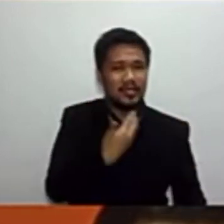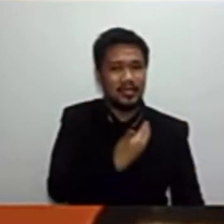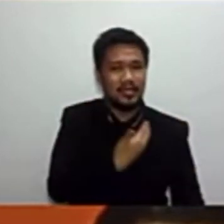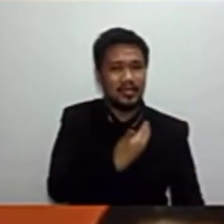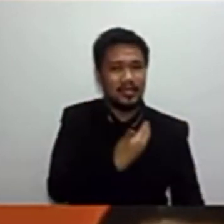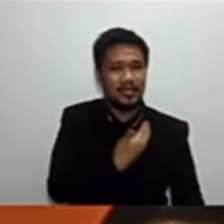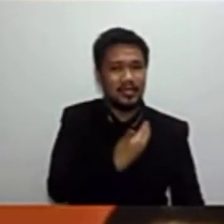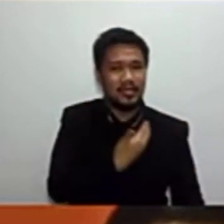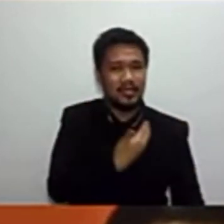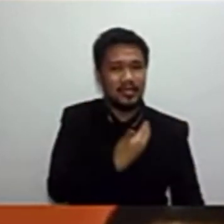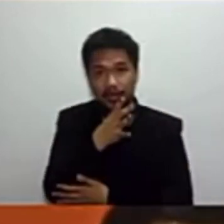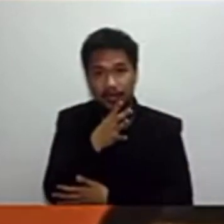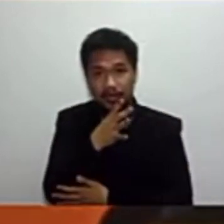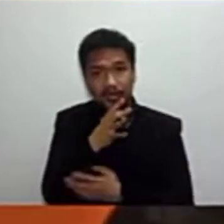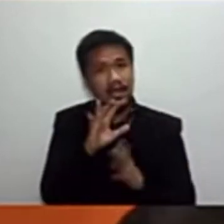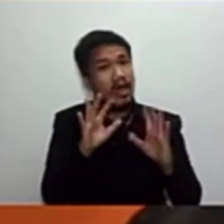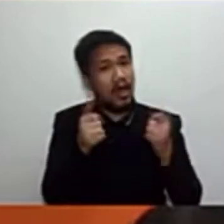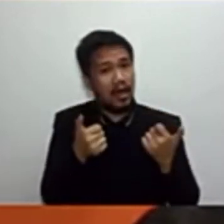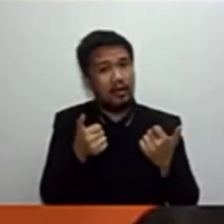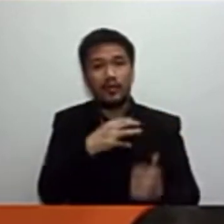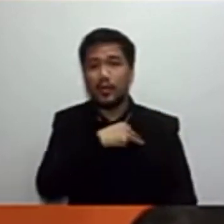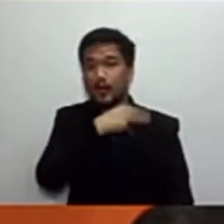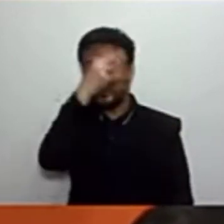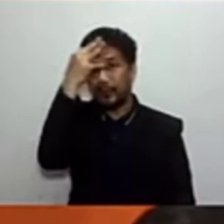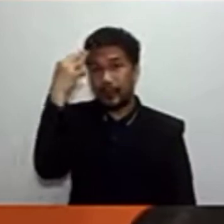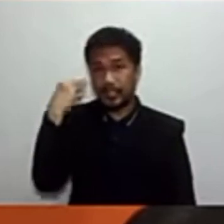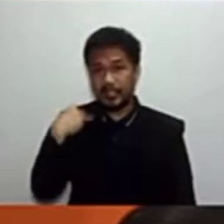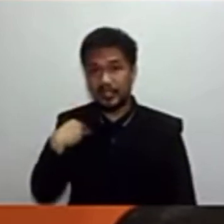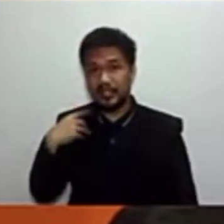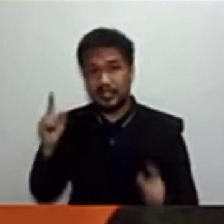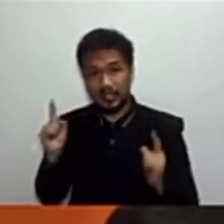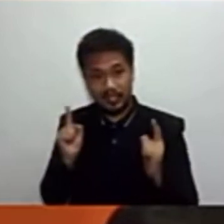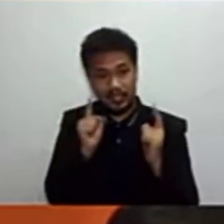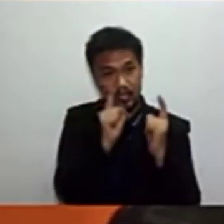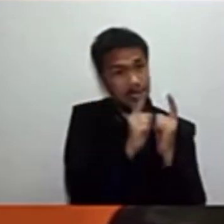upang palakasin ang loob ni Santiago.